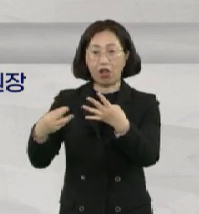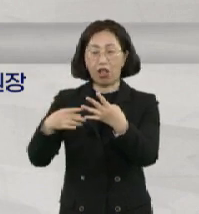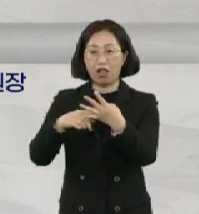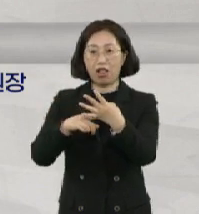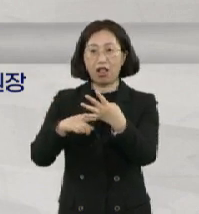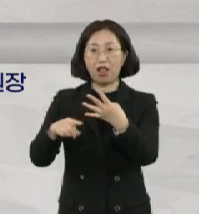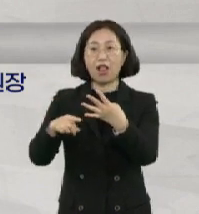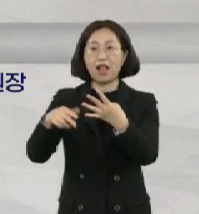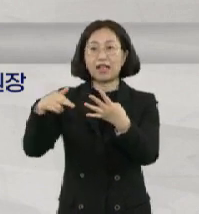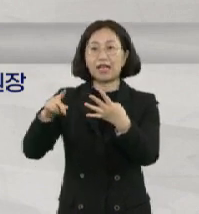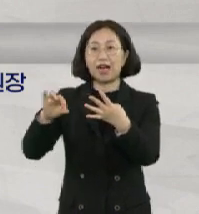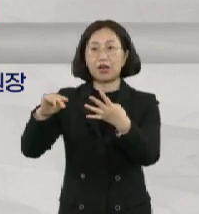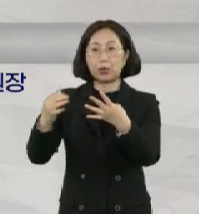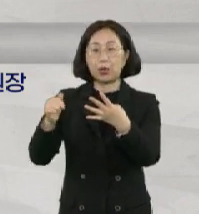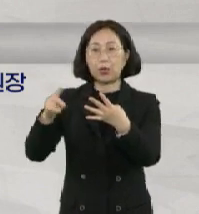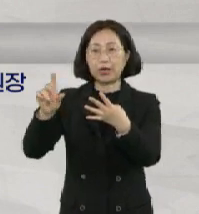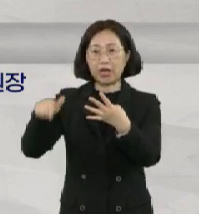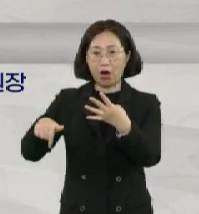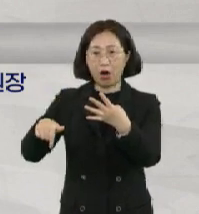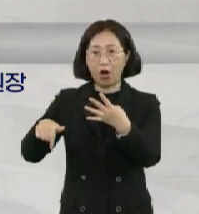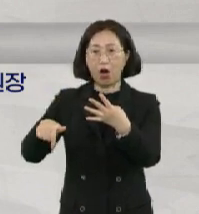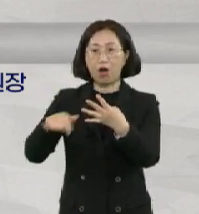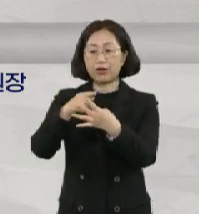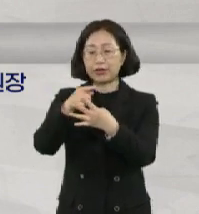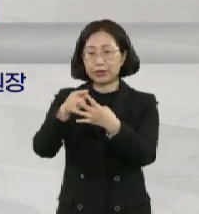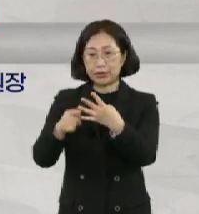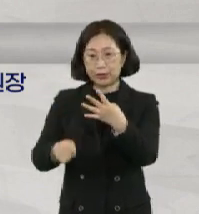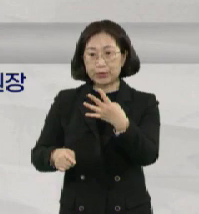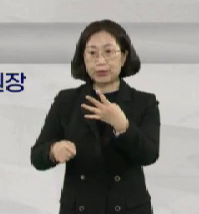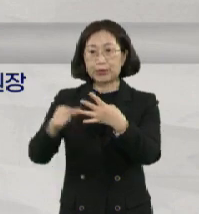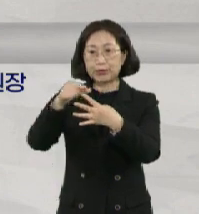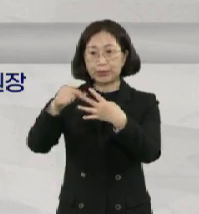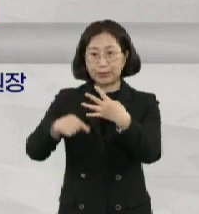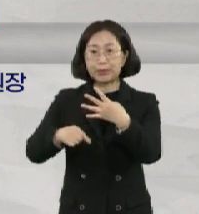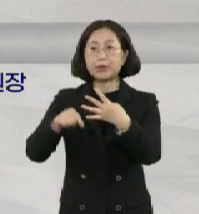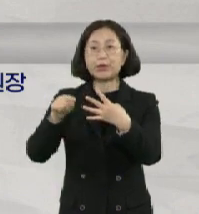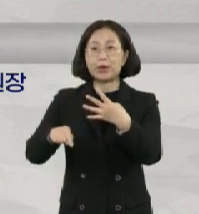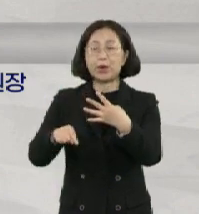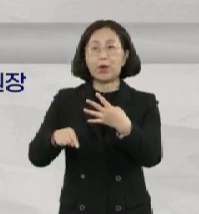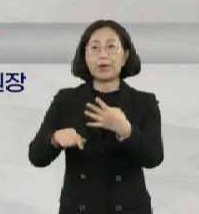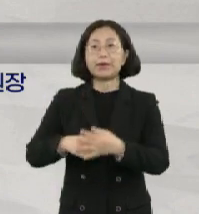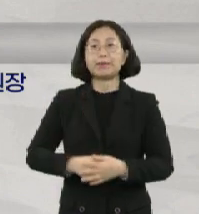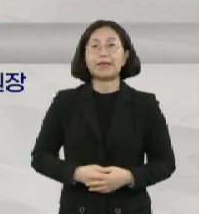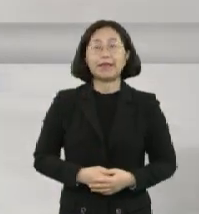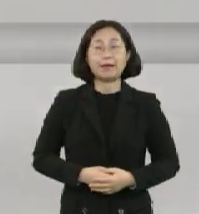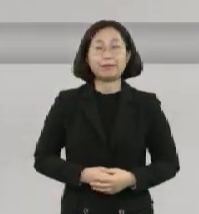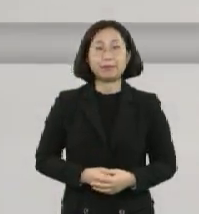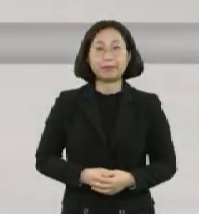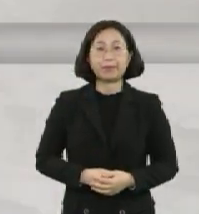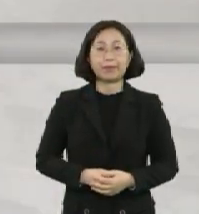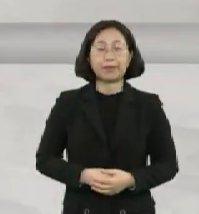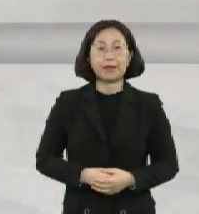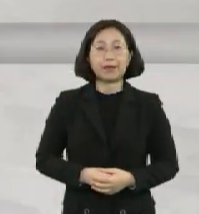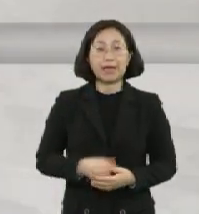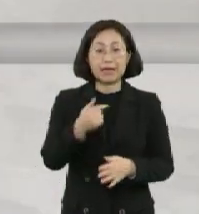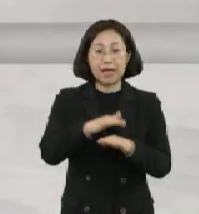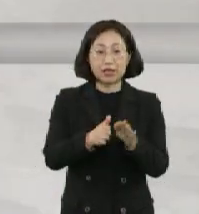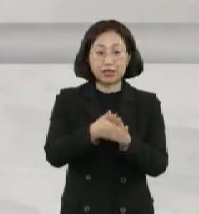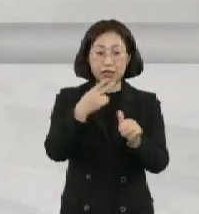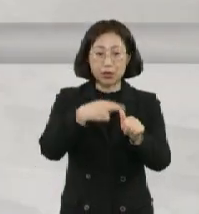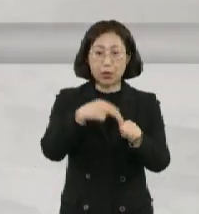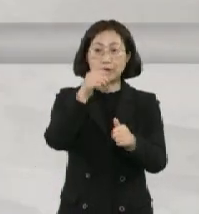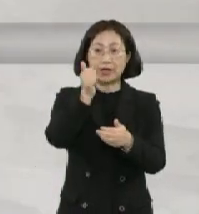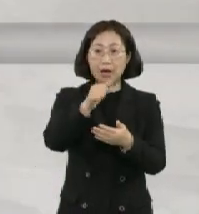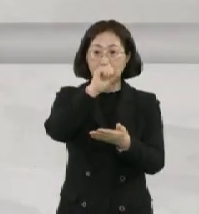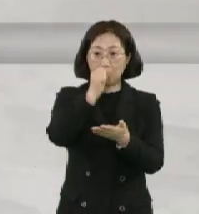전 충남대 총장 과 장동혁 천 대전시당 위원장 이 6% 때로 사위와 5 이였습니다 대전시교육감